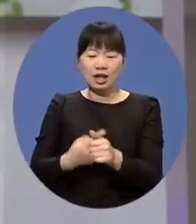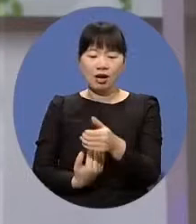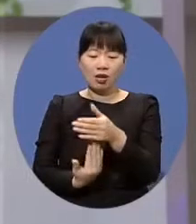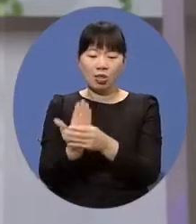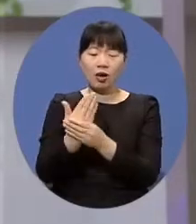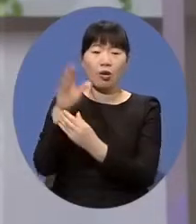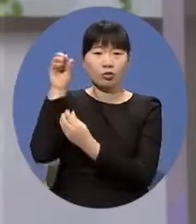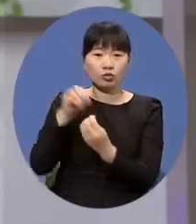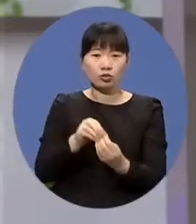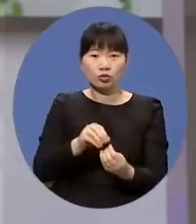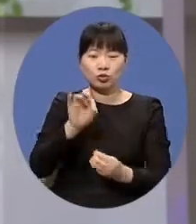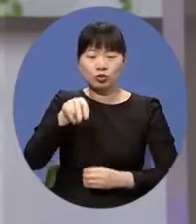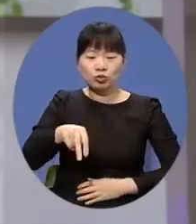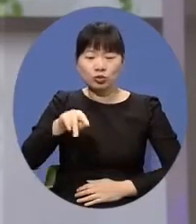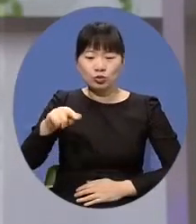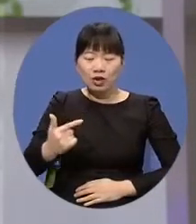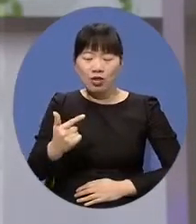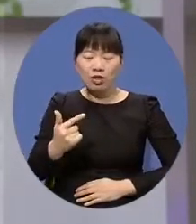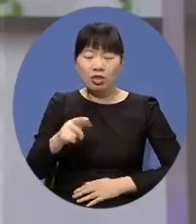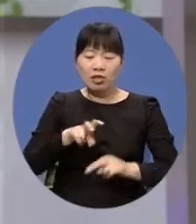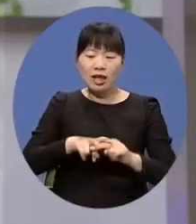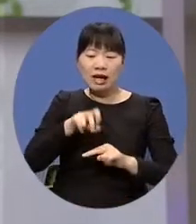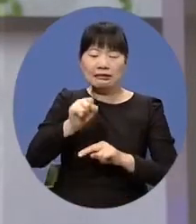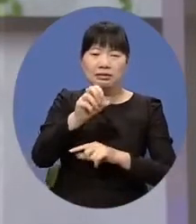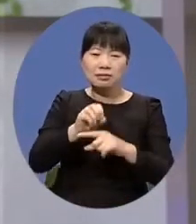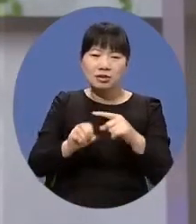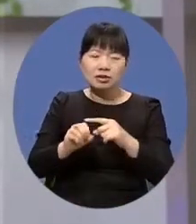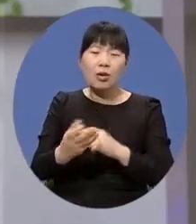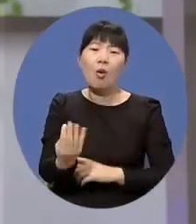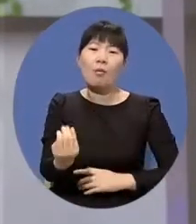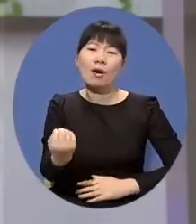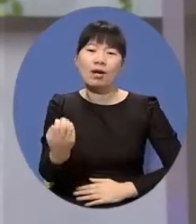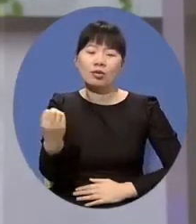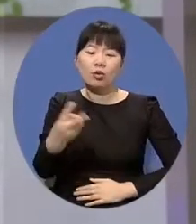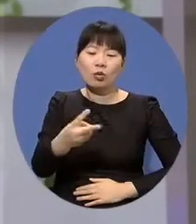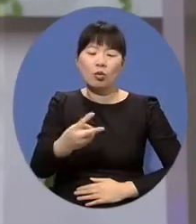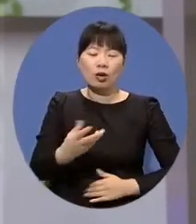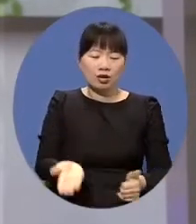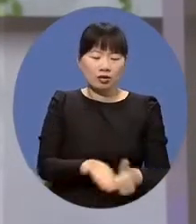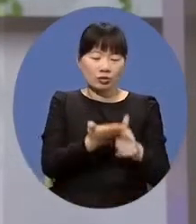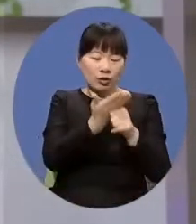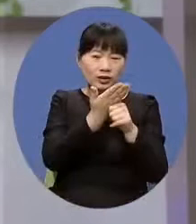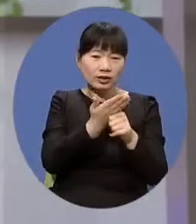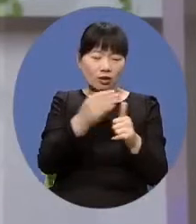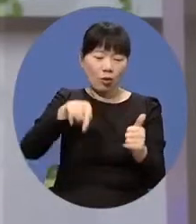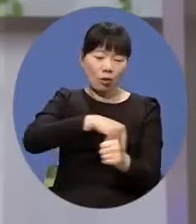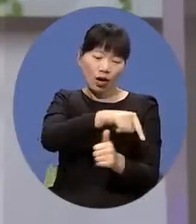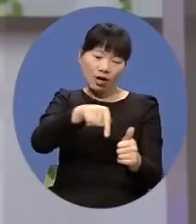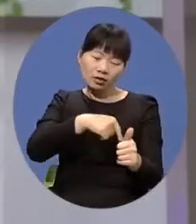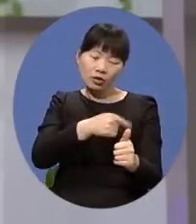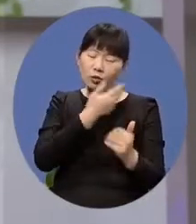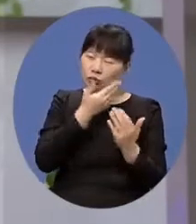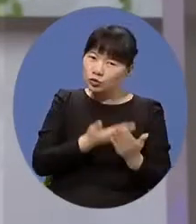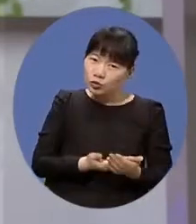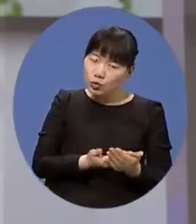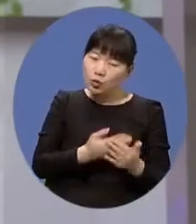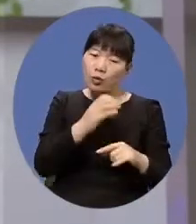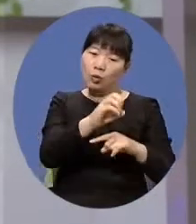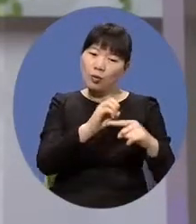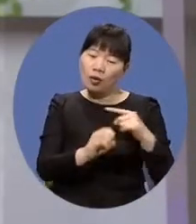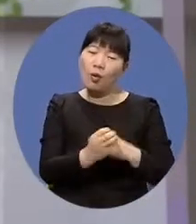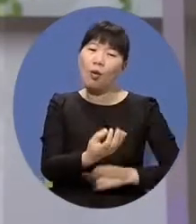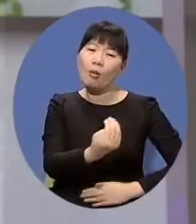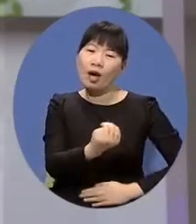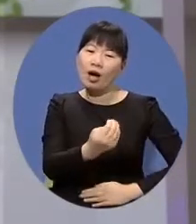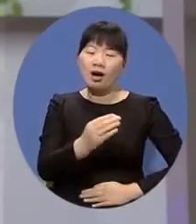그러니까 유전이 차지하는 비중이 얼마나 되는가, 혹은 우리가 육성, 길러지는 게, 그러니까 환경이 얼마나 중요한가.